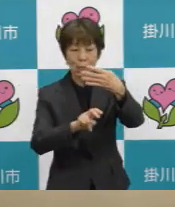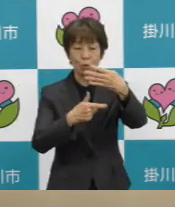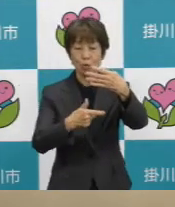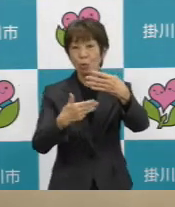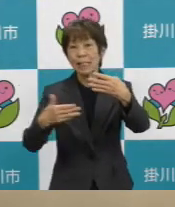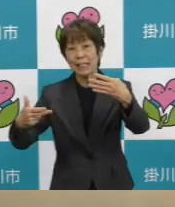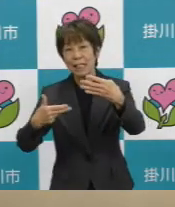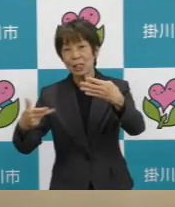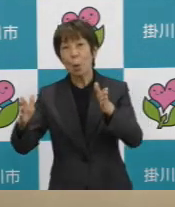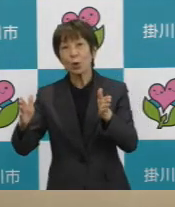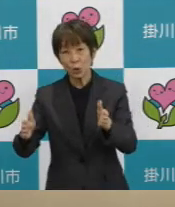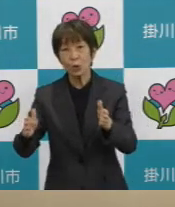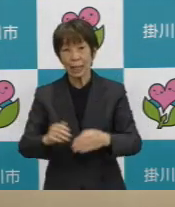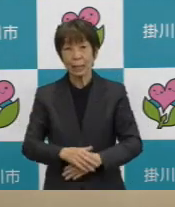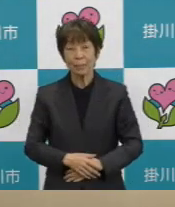の週に、